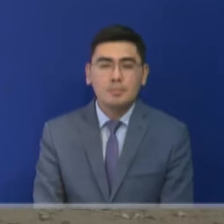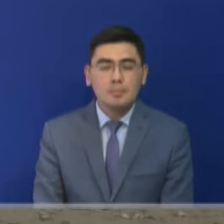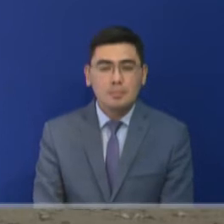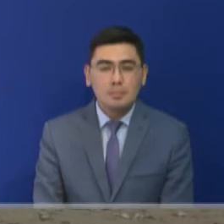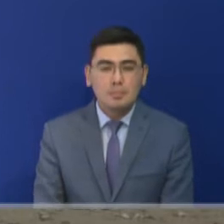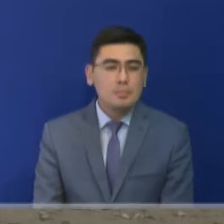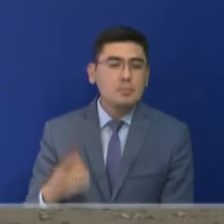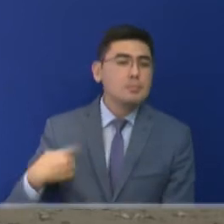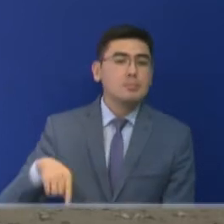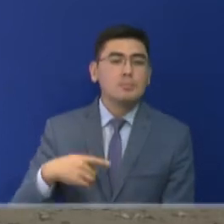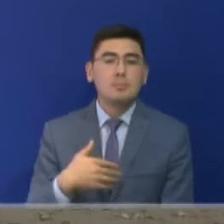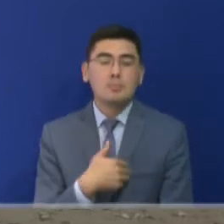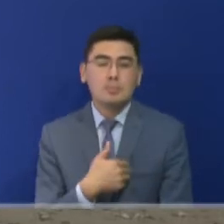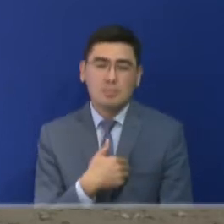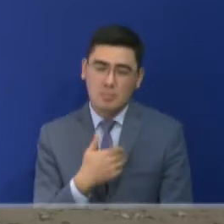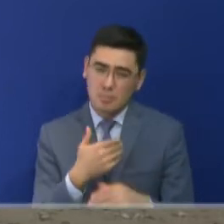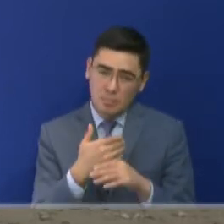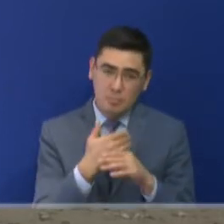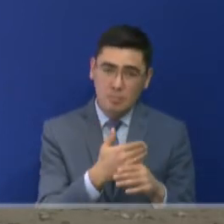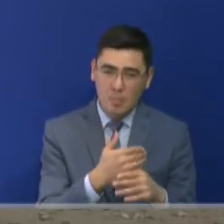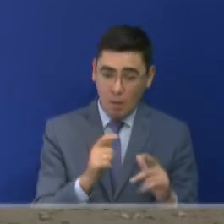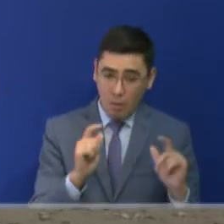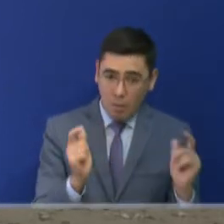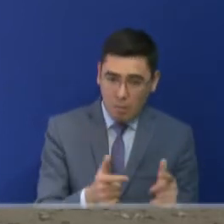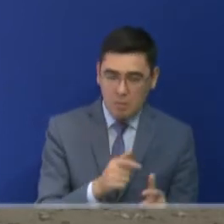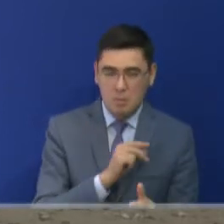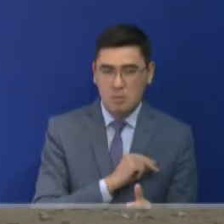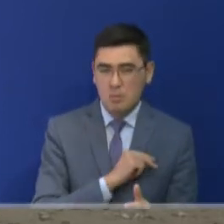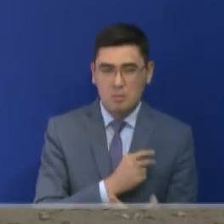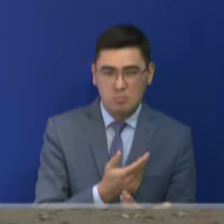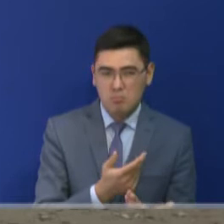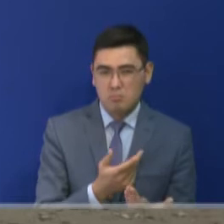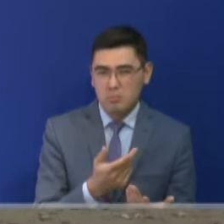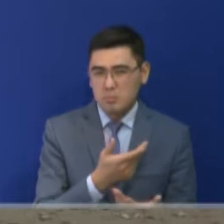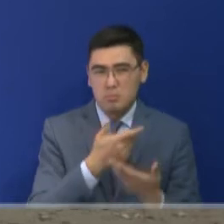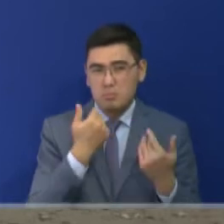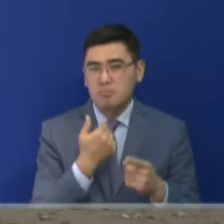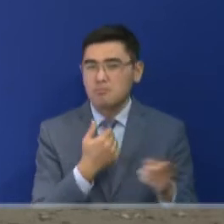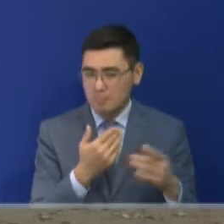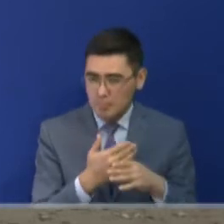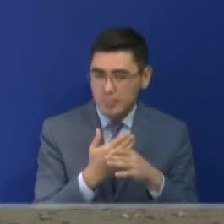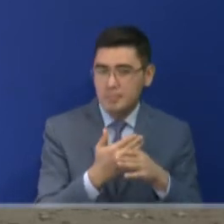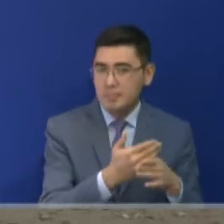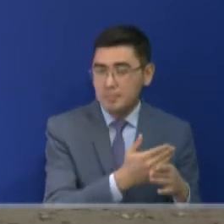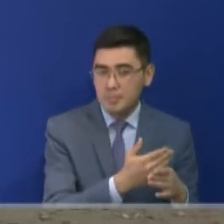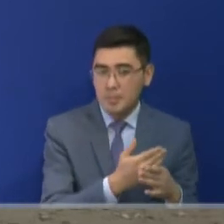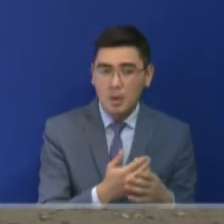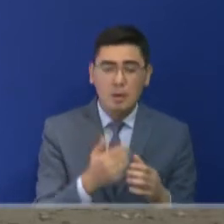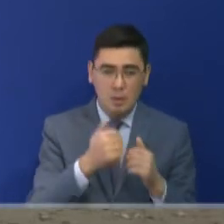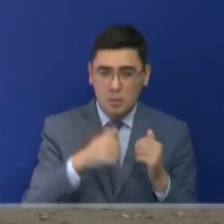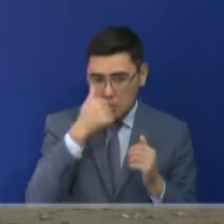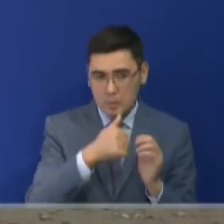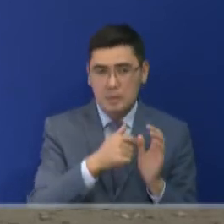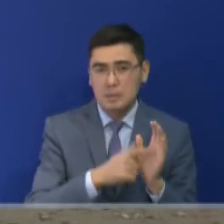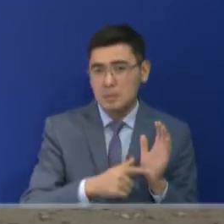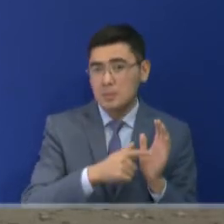Мы хотим помочь тем, кто во время карантина остался без работы. Это ежегодная акция. Каждый год мы оказываем помощь углем порядка 70 семьям.